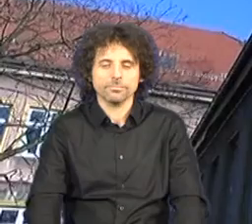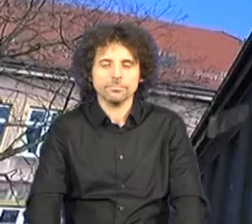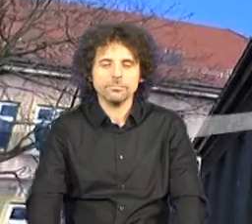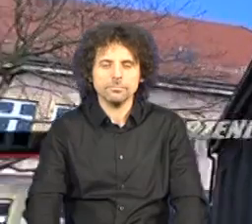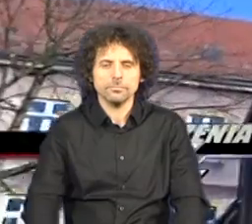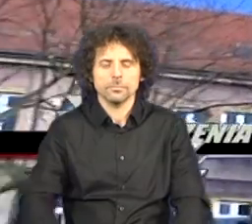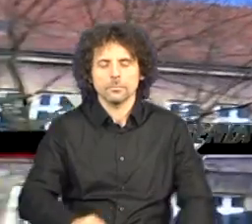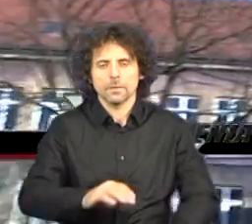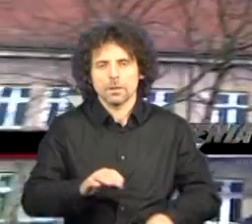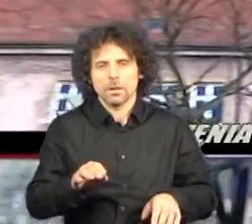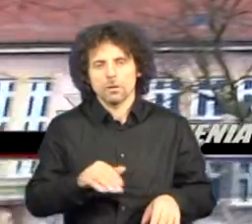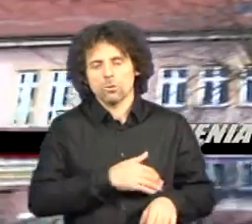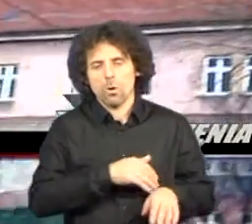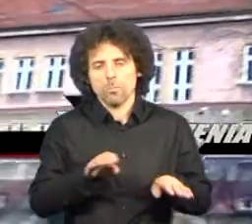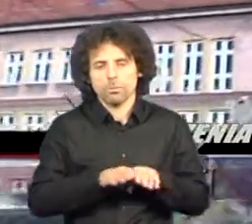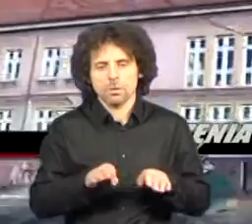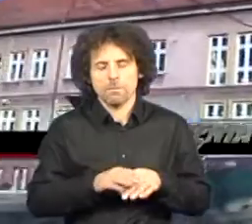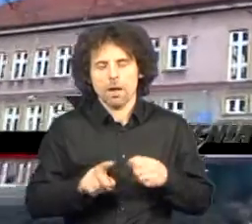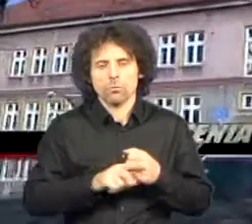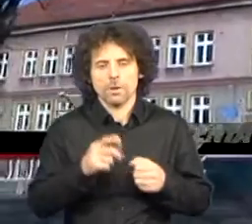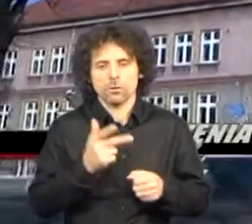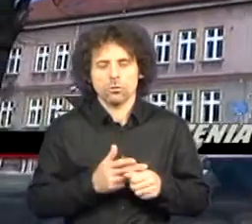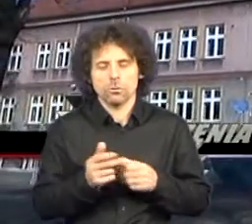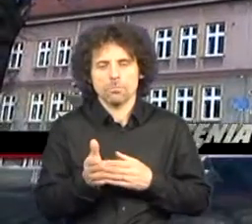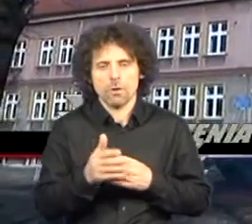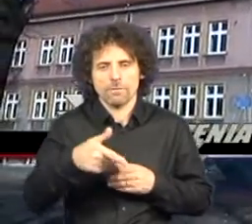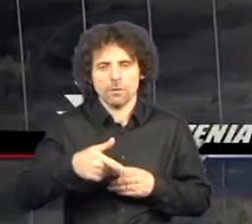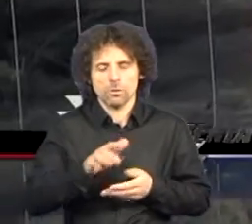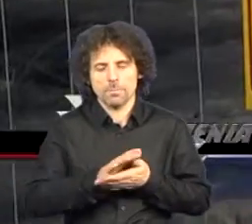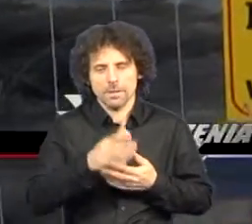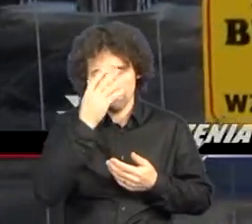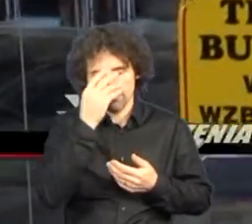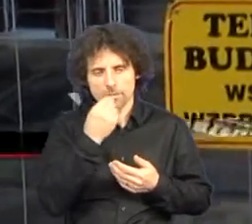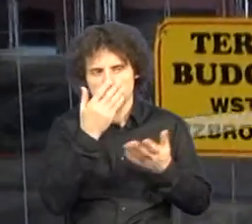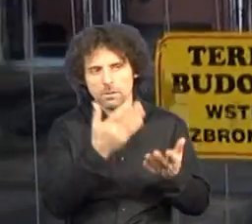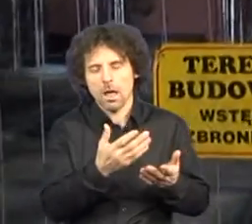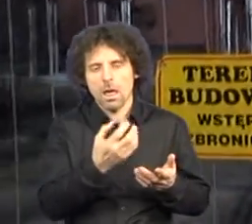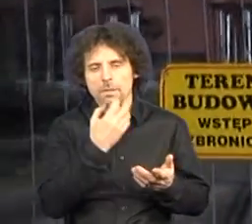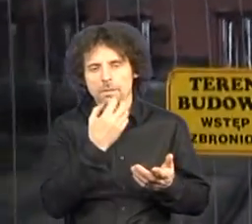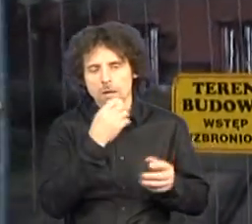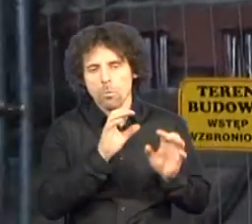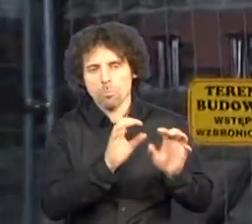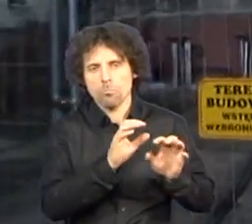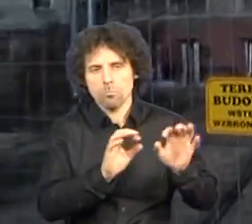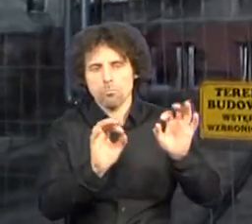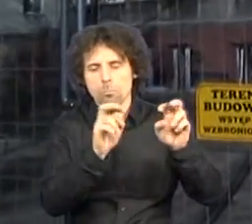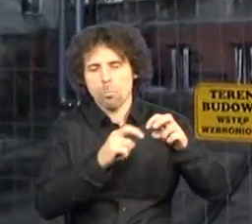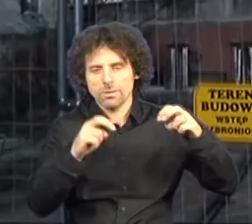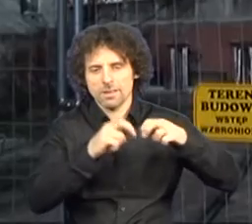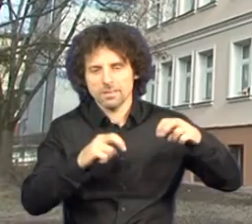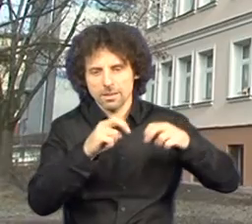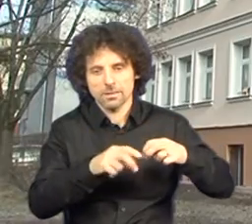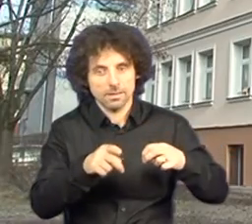Tak, szkoła podstawowa numer 30 wyglądała w marcu 2015 roku, kiedy termomodernizacja placówki trwała już pół roku.